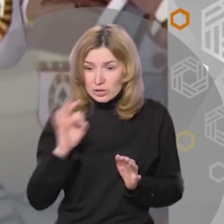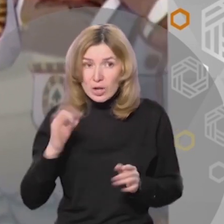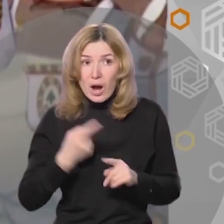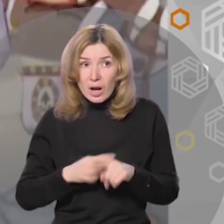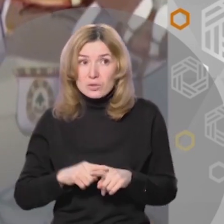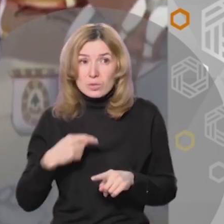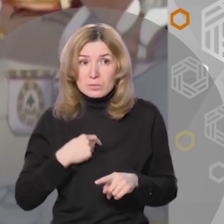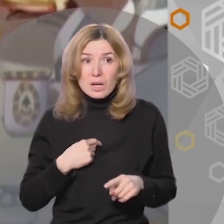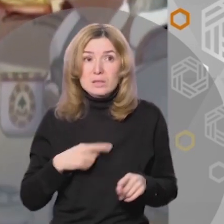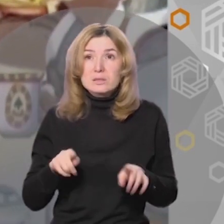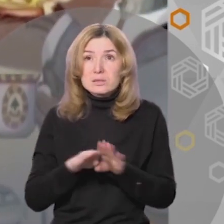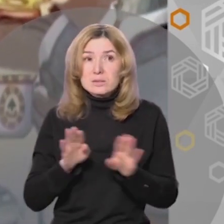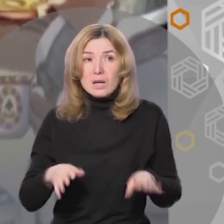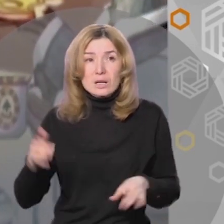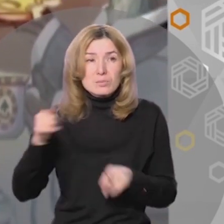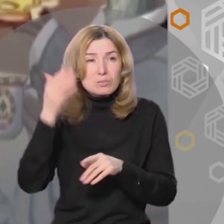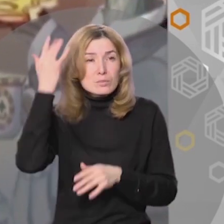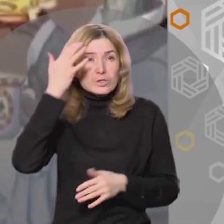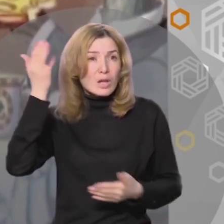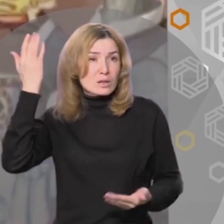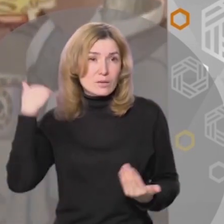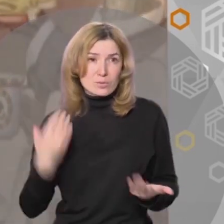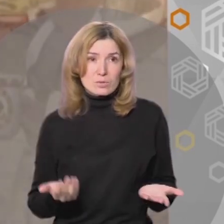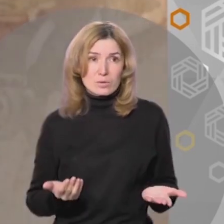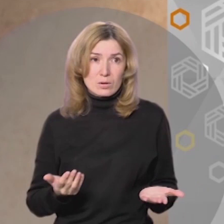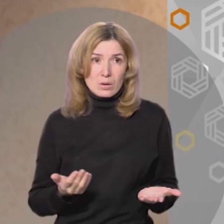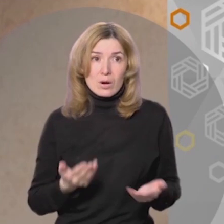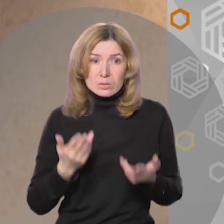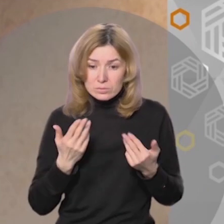стеклянный шарик, о котором я так давно мечтаю?